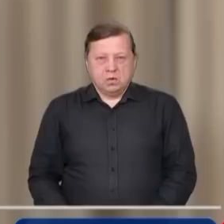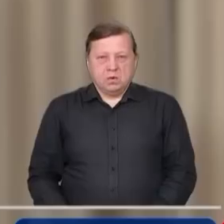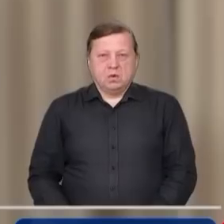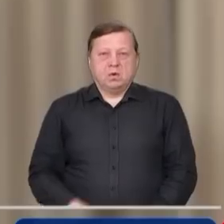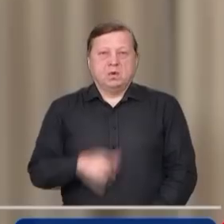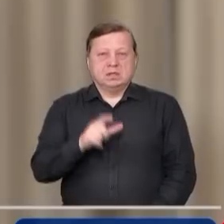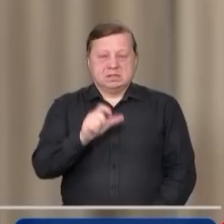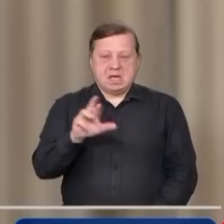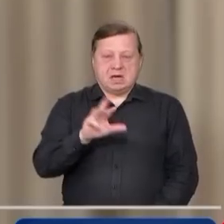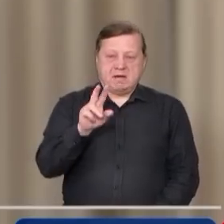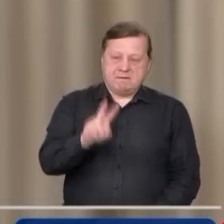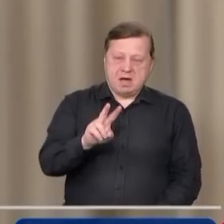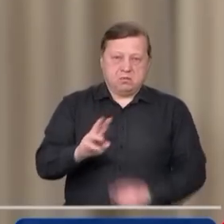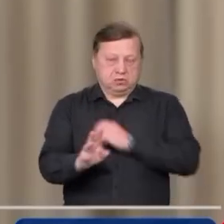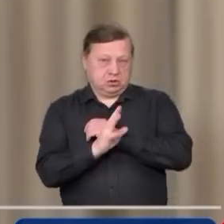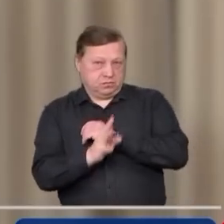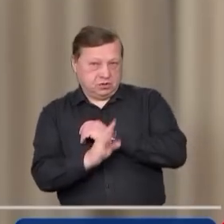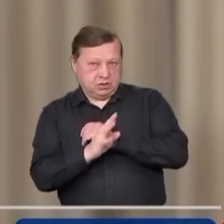pojazdy CV90 i